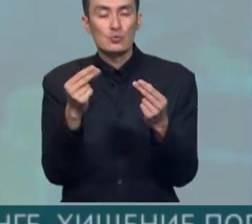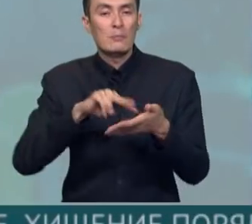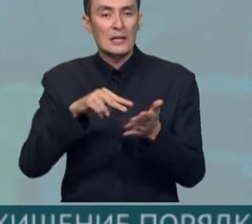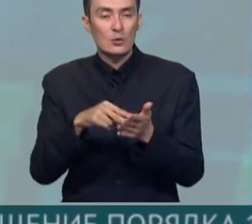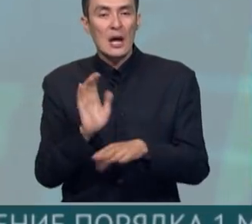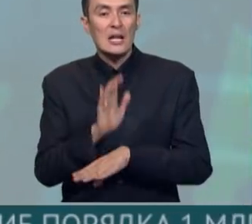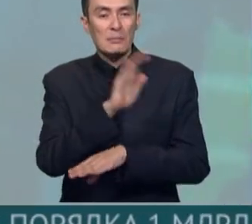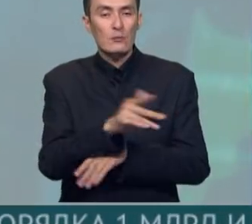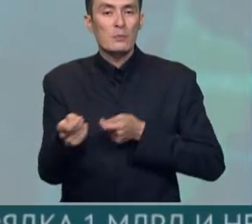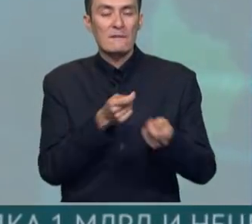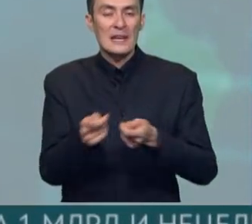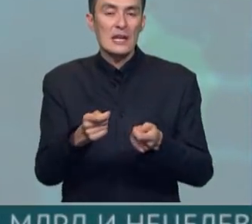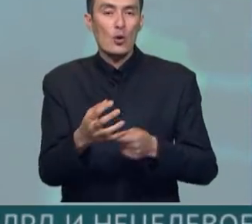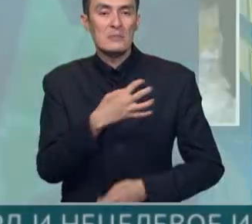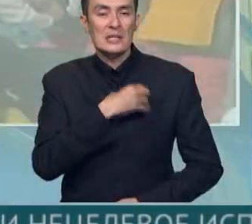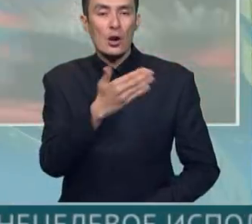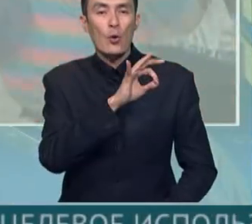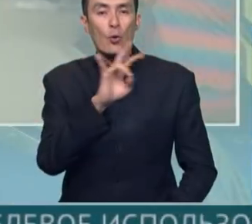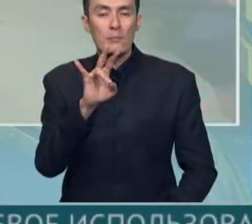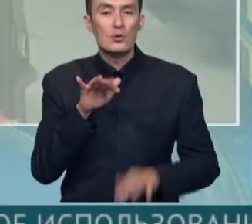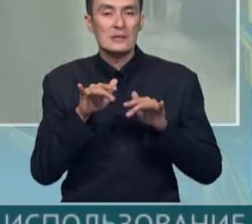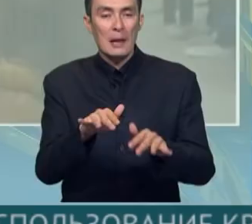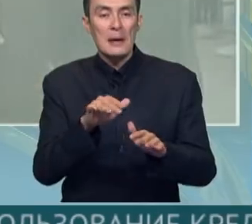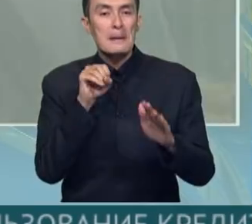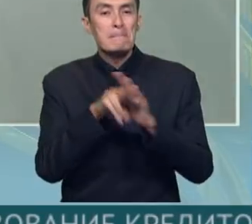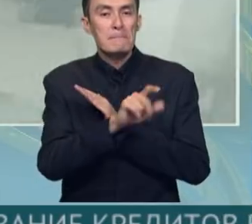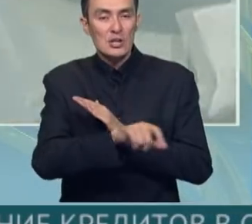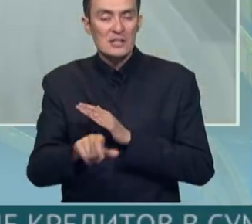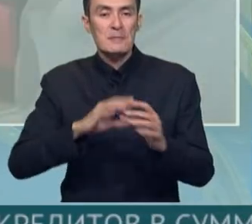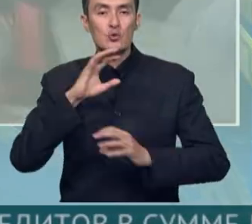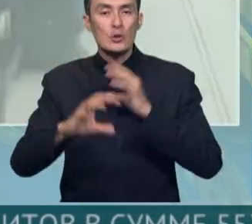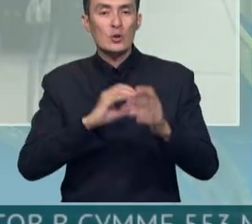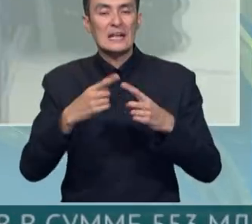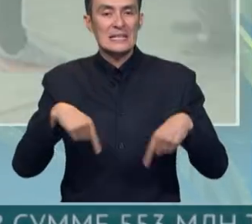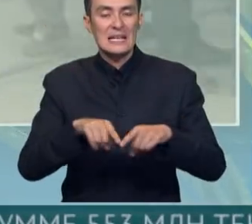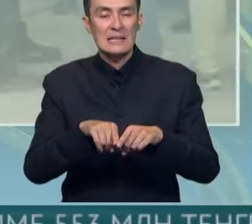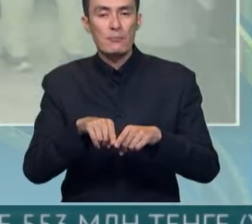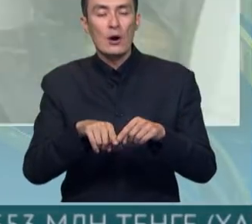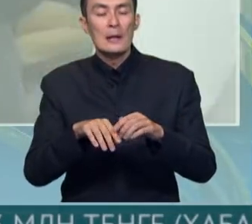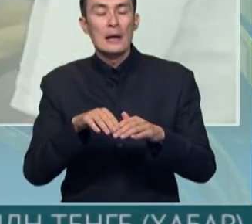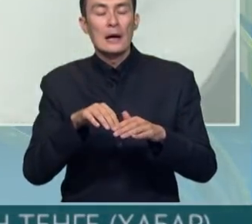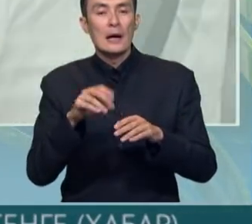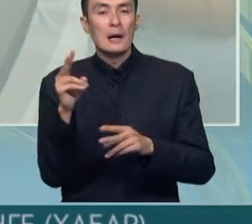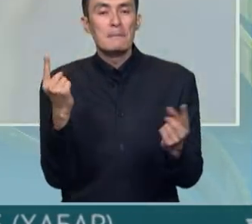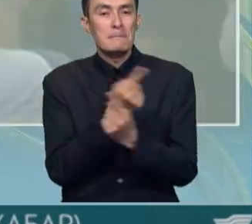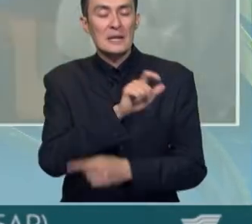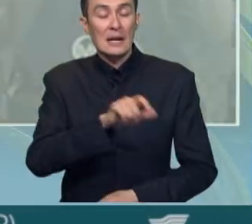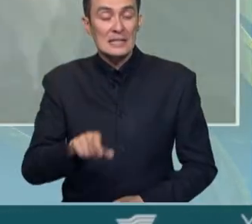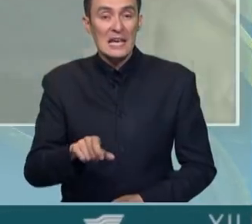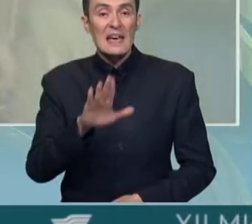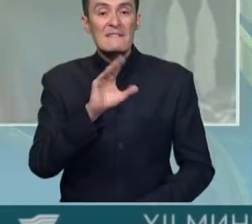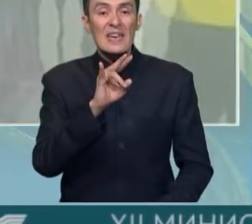планируют отправить Управление Верховного комиссара ООН по делам беженцев и Международная организация по миграции. В